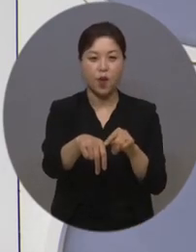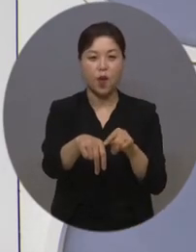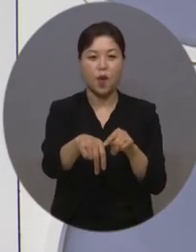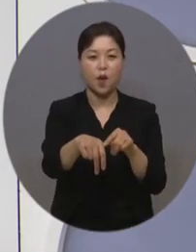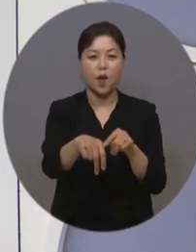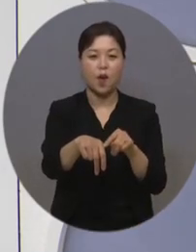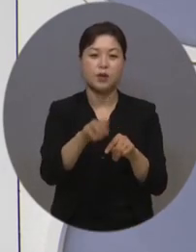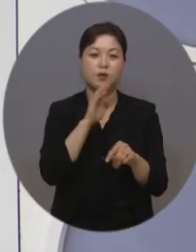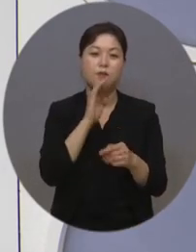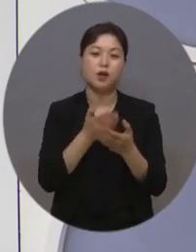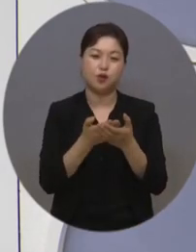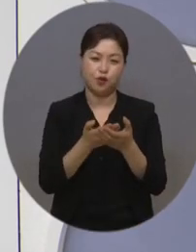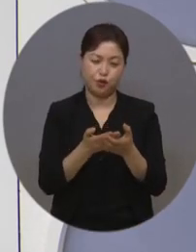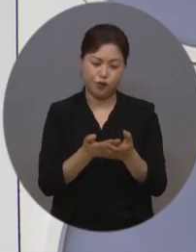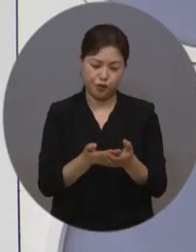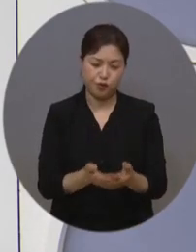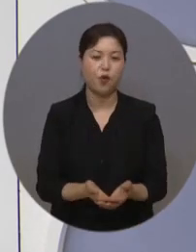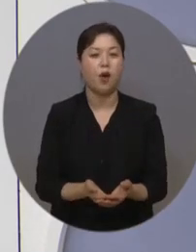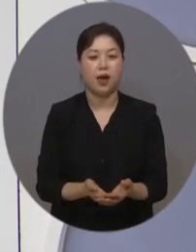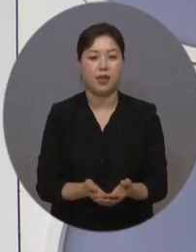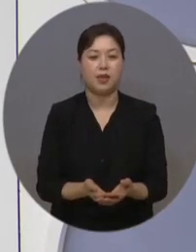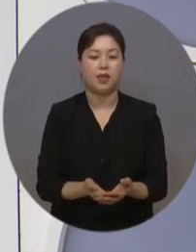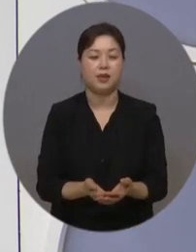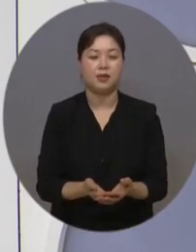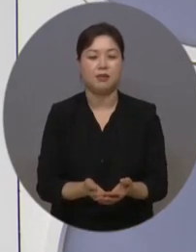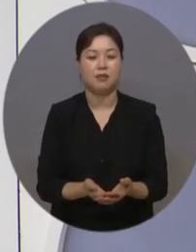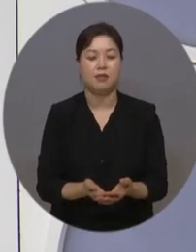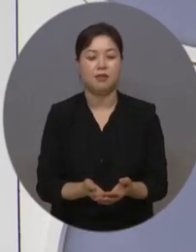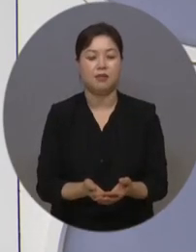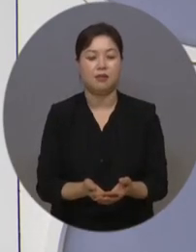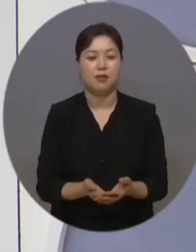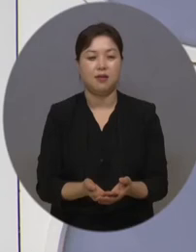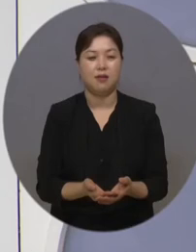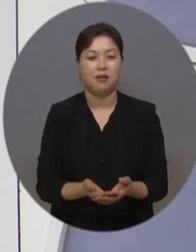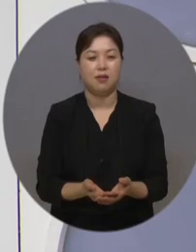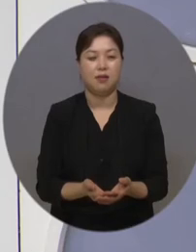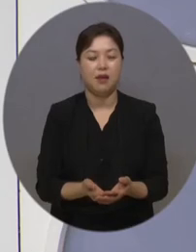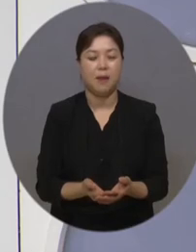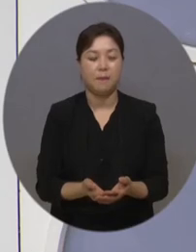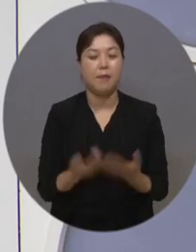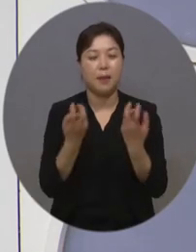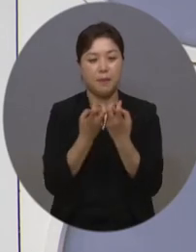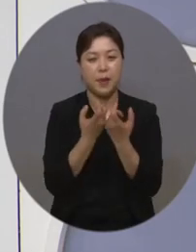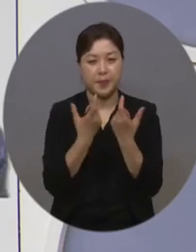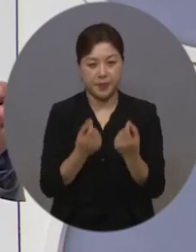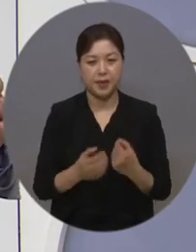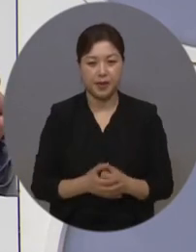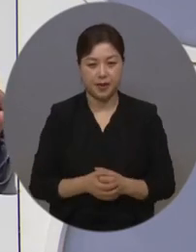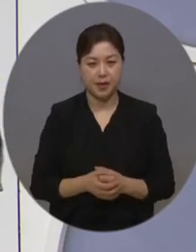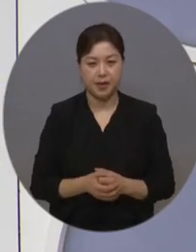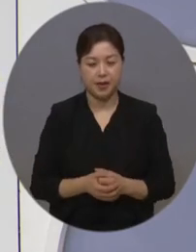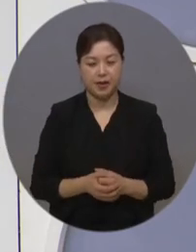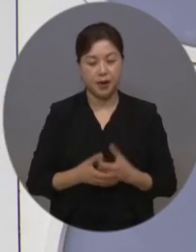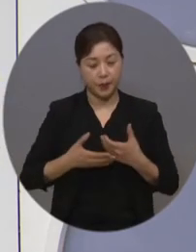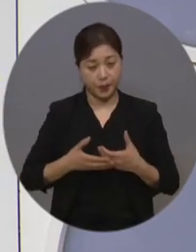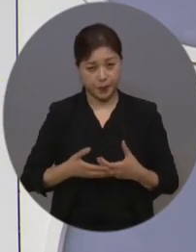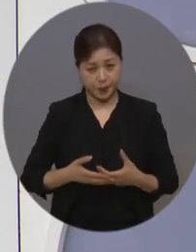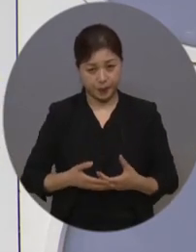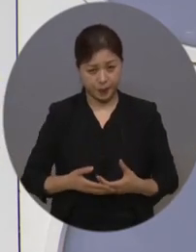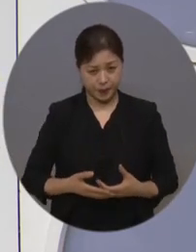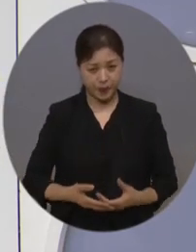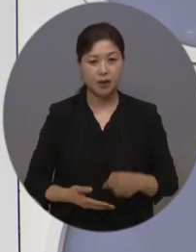굉장히 중요한 수순 중에 이제 하나입니다. 그러니까 우리가 명상이라는 것은 우리 생활 전반이 무리